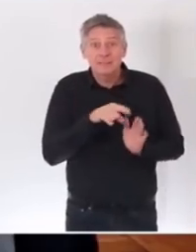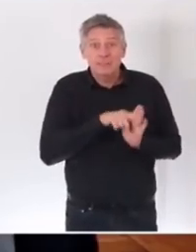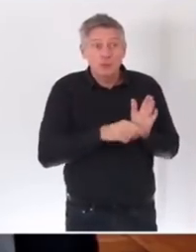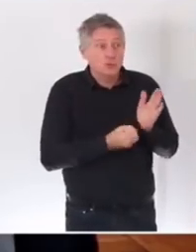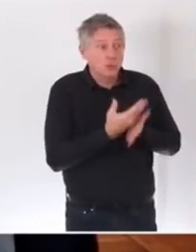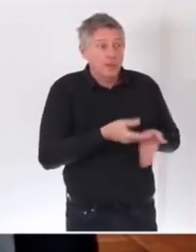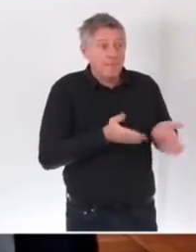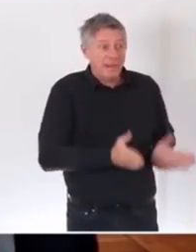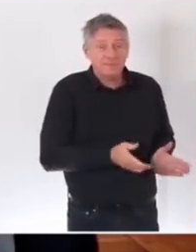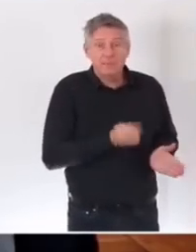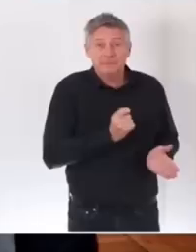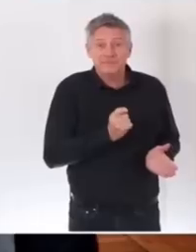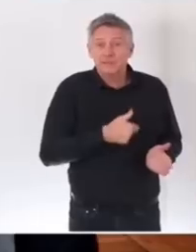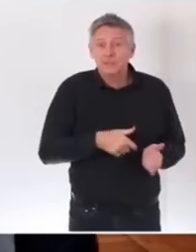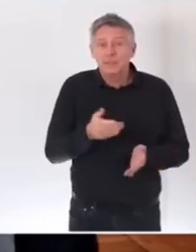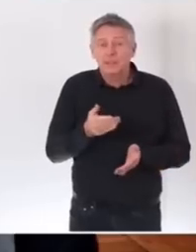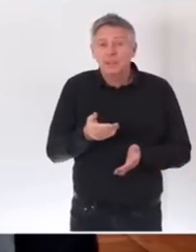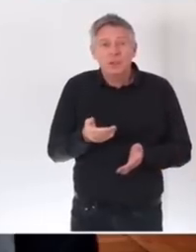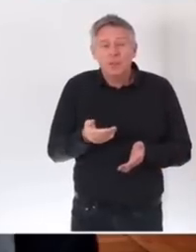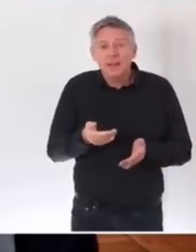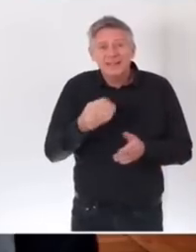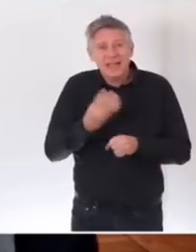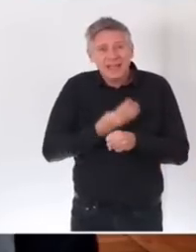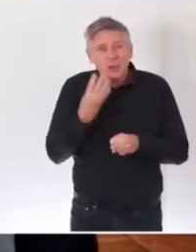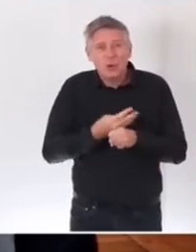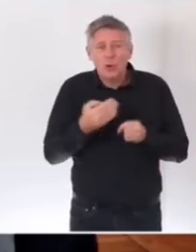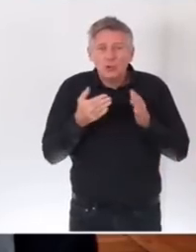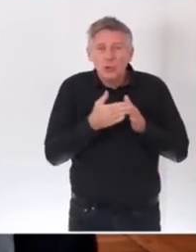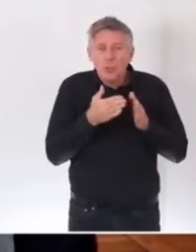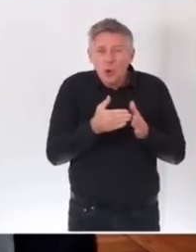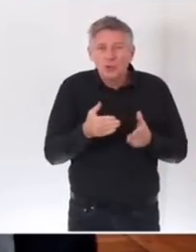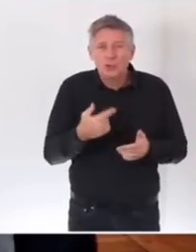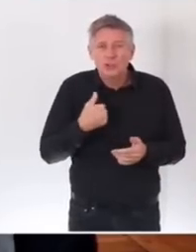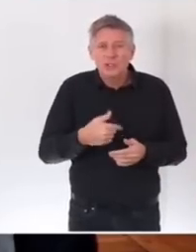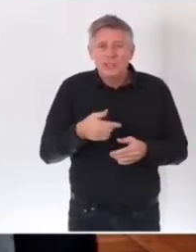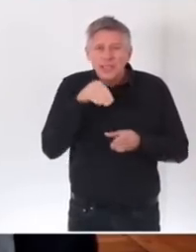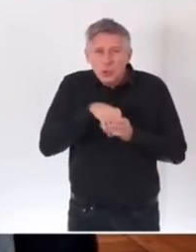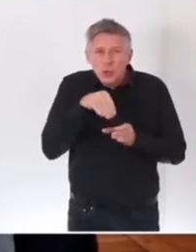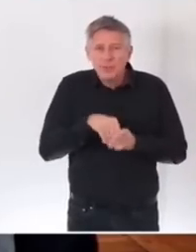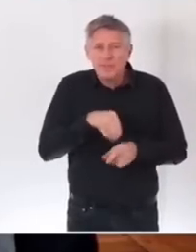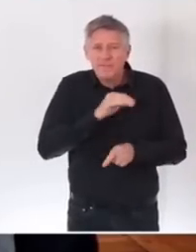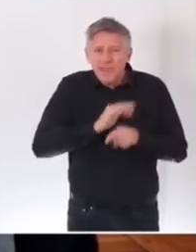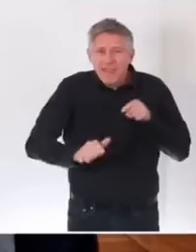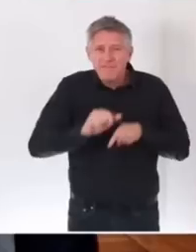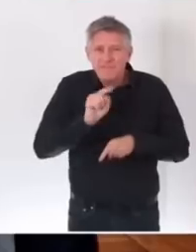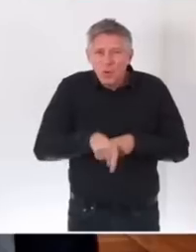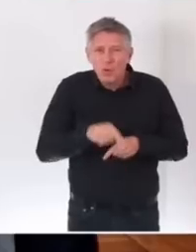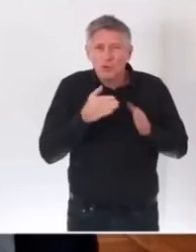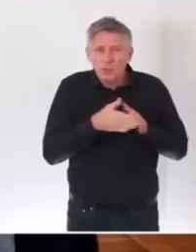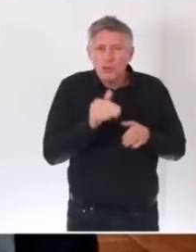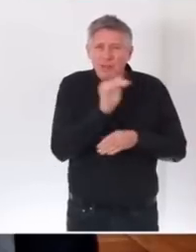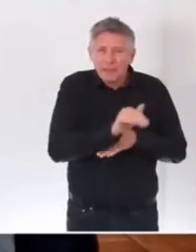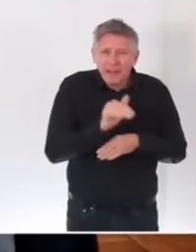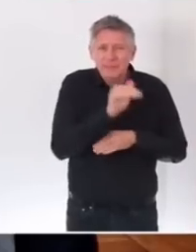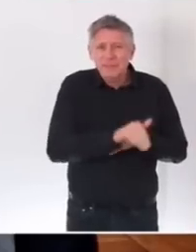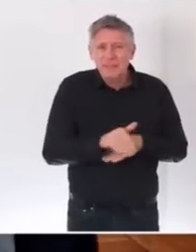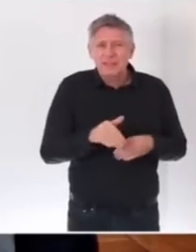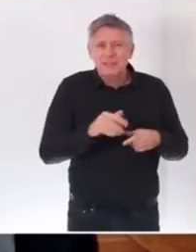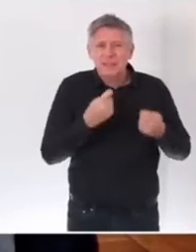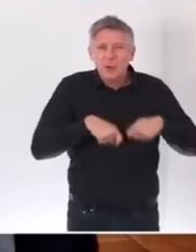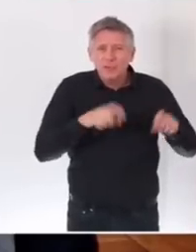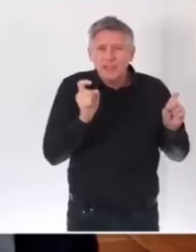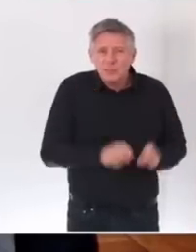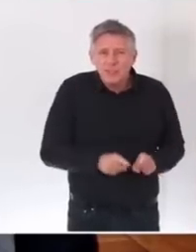ans qu'on vous les demande. Ça fait 4 ans qu'on vous demande les uns et les autres de faire des économies, de réduire les dépenses. On vous a même proposé les uns et les autres